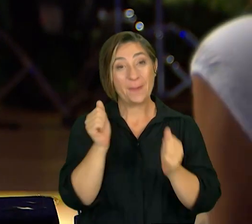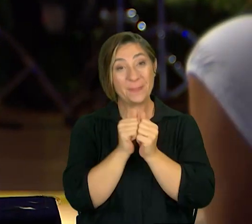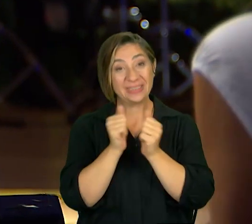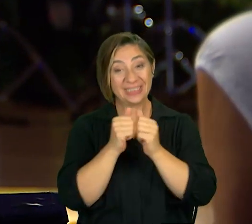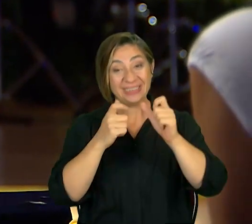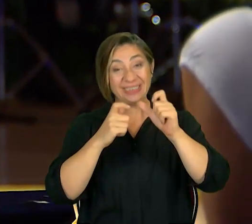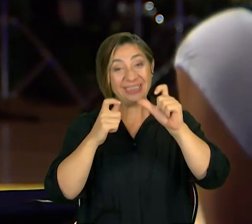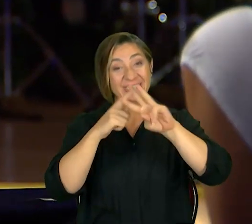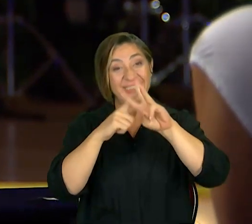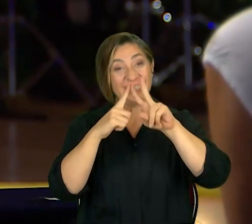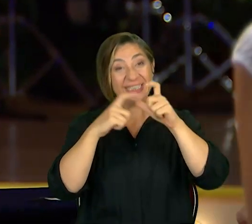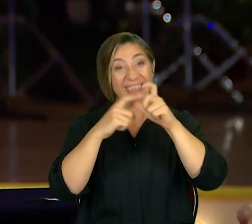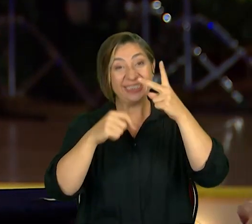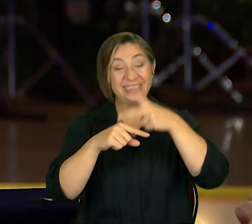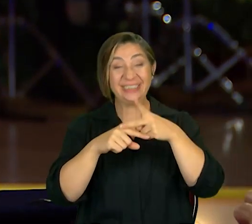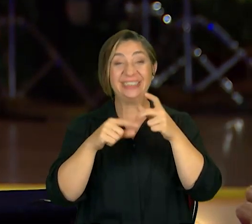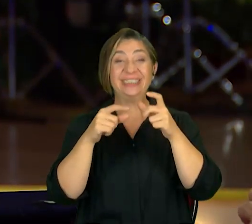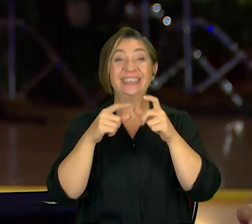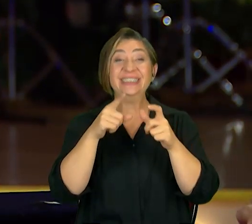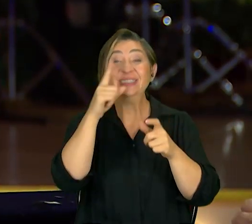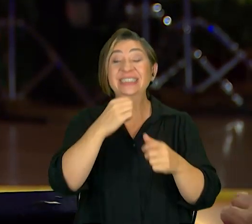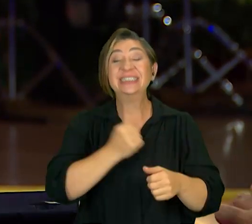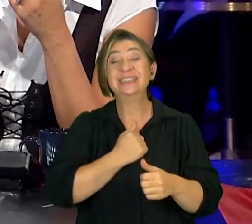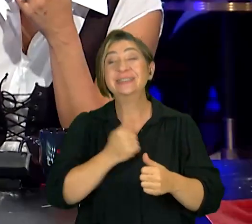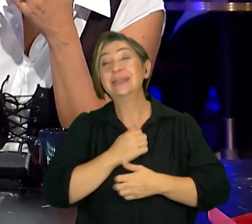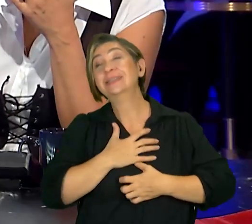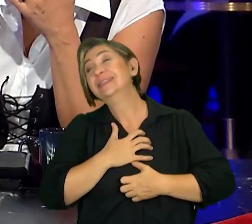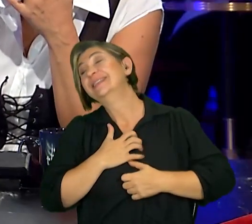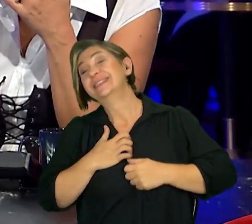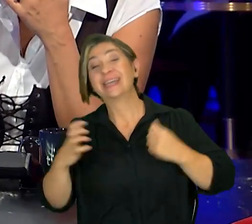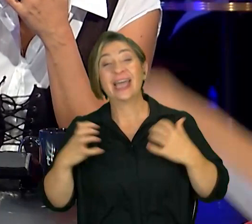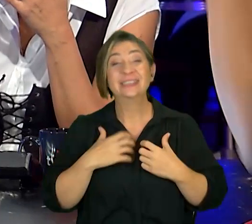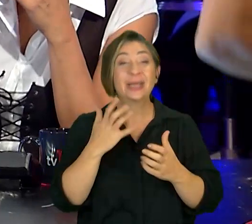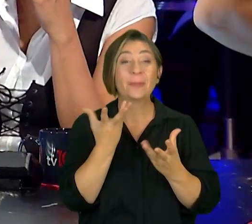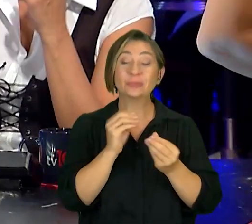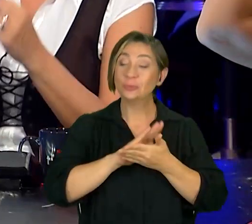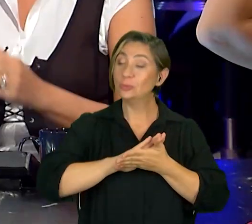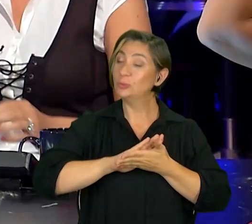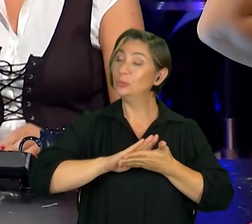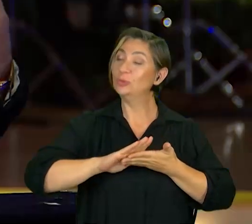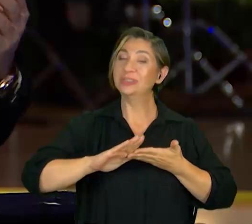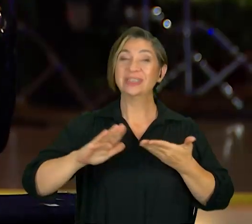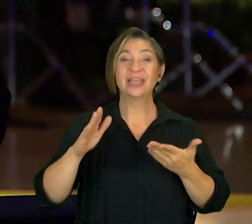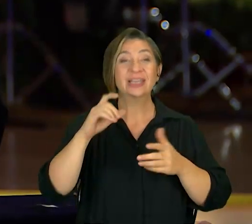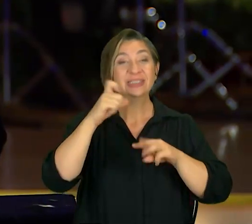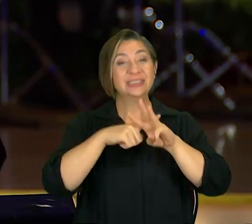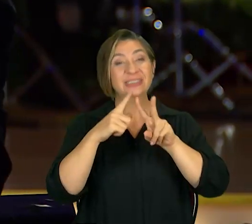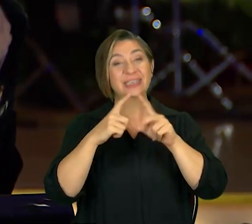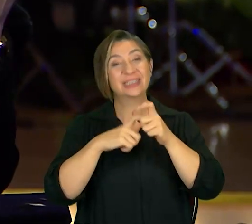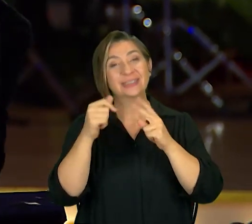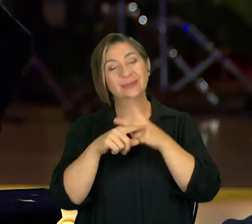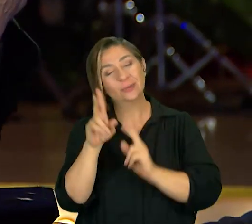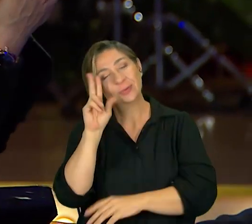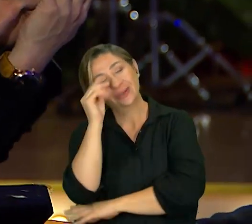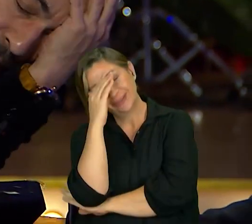Cengiz Semercioğlu'na katıldınız. Vallahi bağrımı yoldum sıkıntıdan. Her şeyiniz o kadar düzgün ki Cengiz de böyle